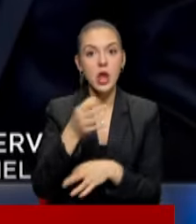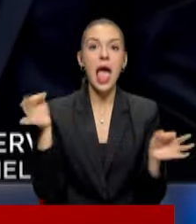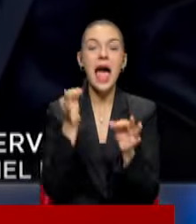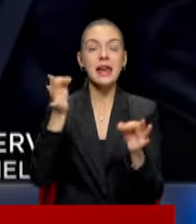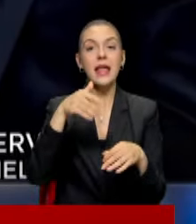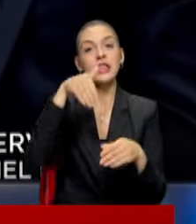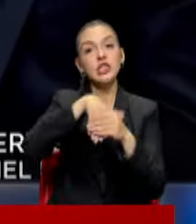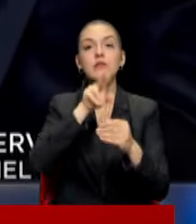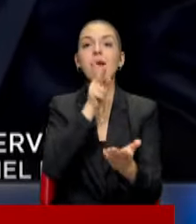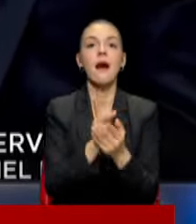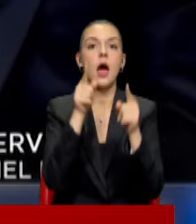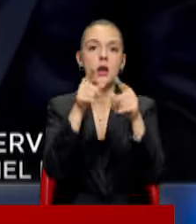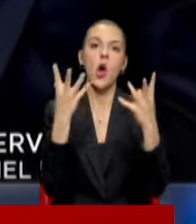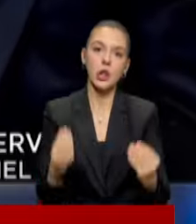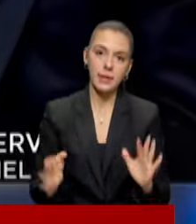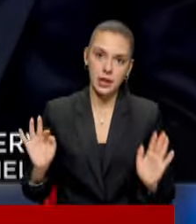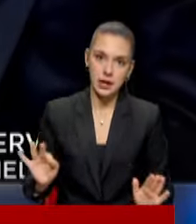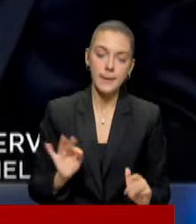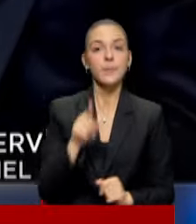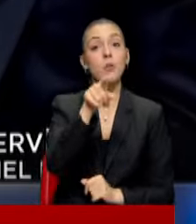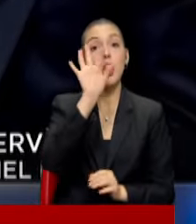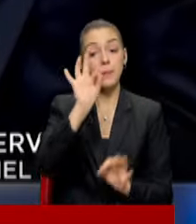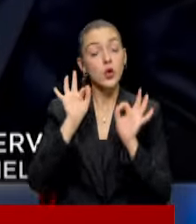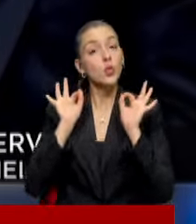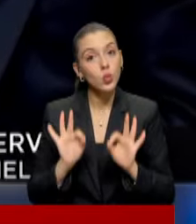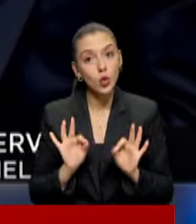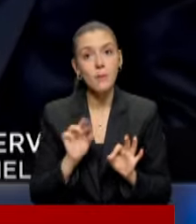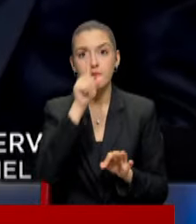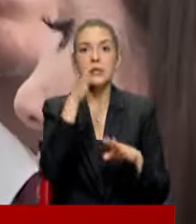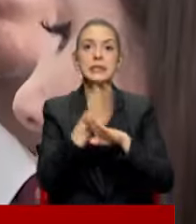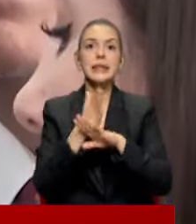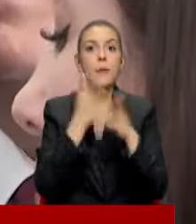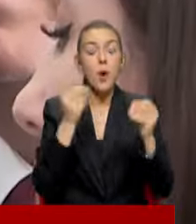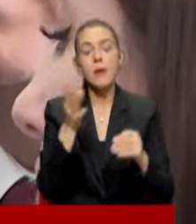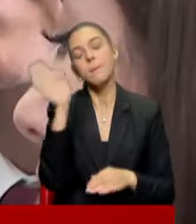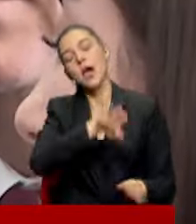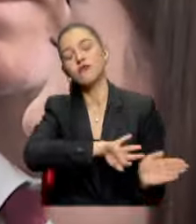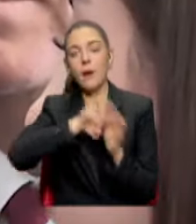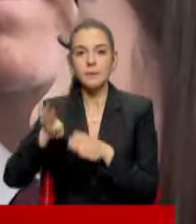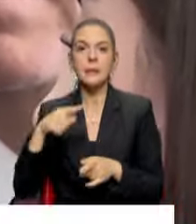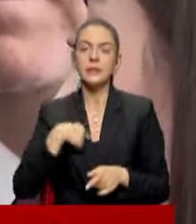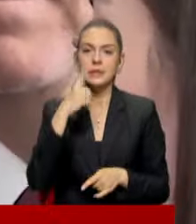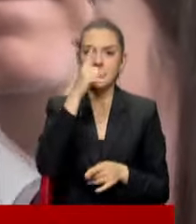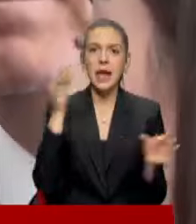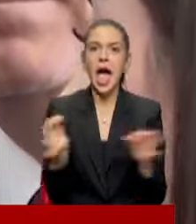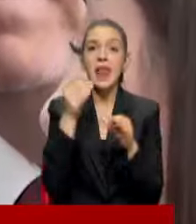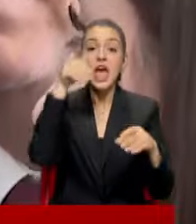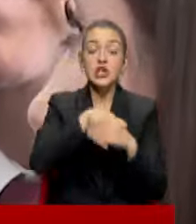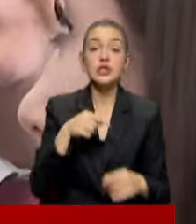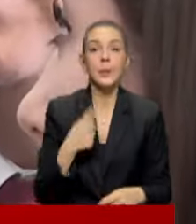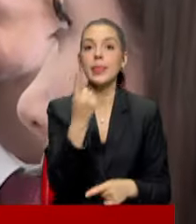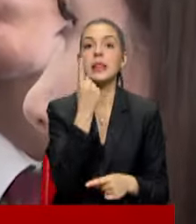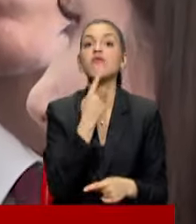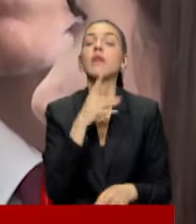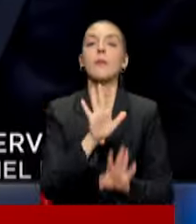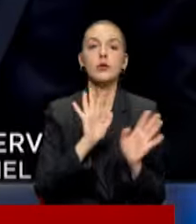kararıyla Mümkün olabilir böyle bir duruma sebep olmak başka bir şey Biz bir Erken seçim çağrısı yapmıyoruz Erken seçim